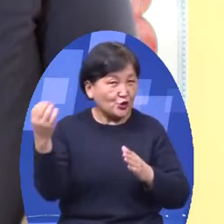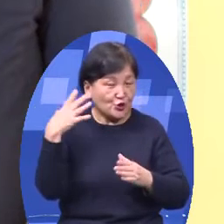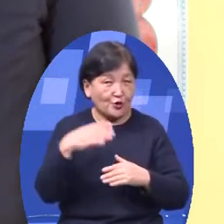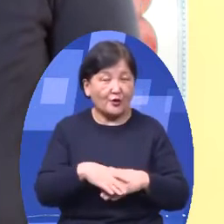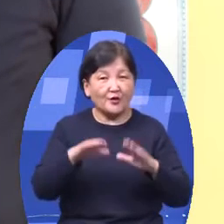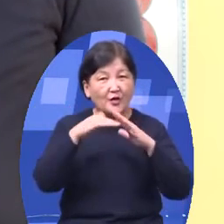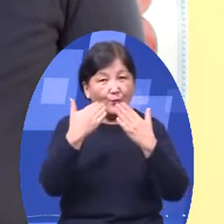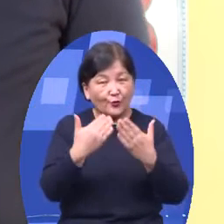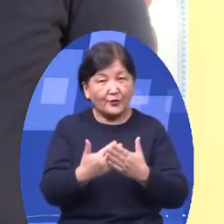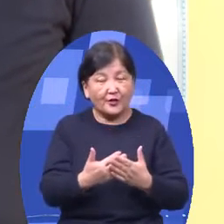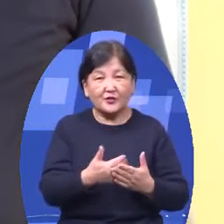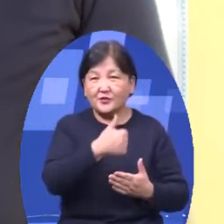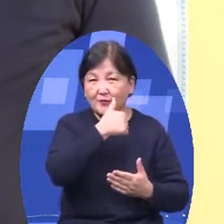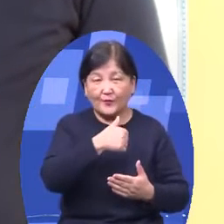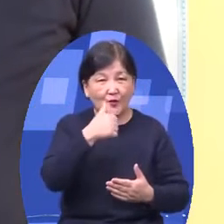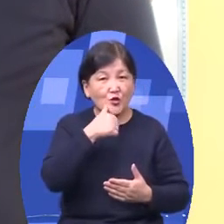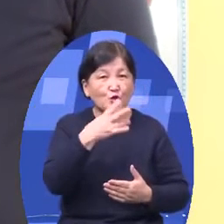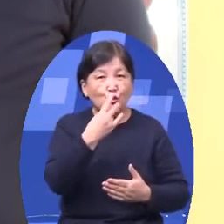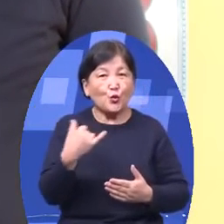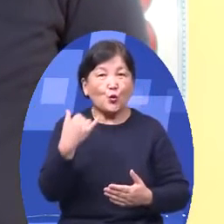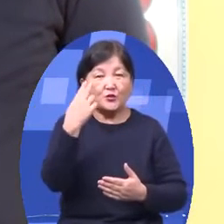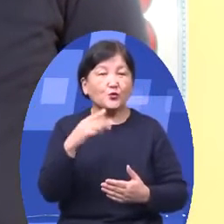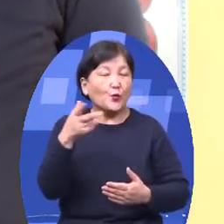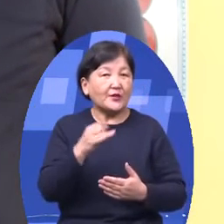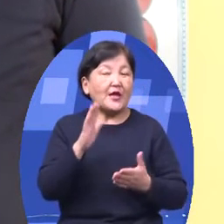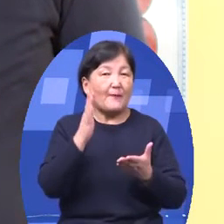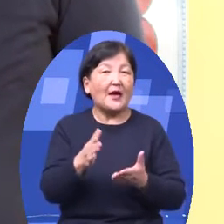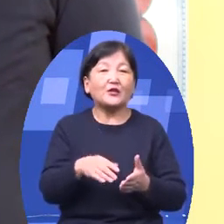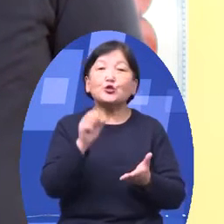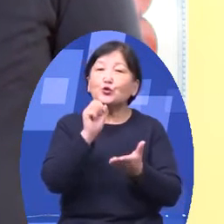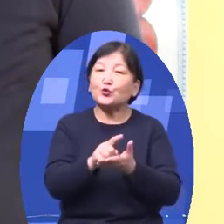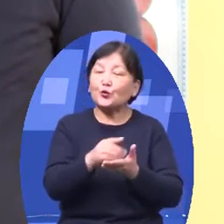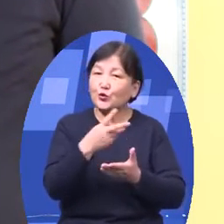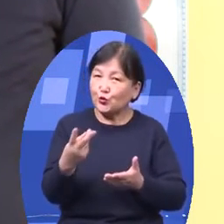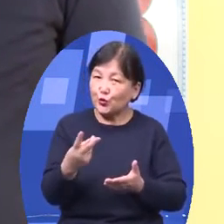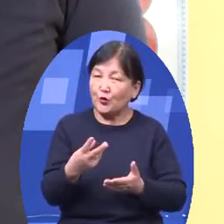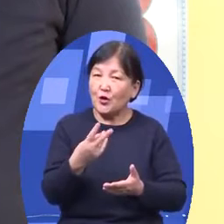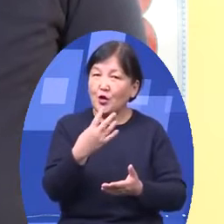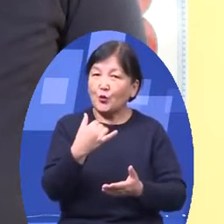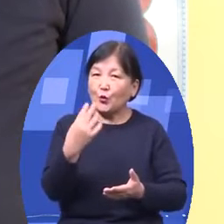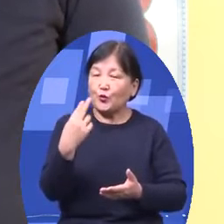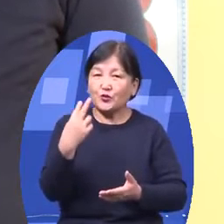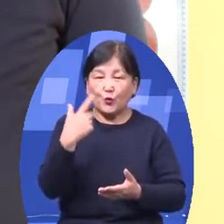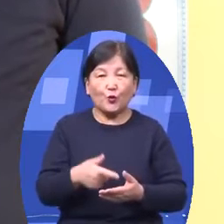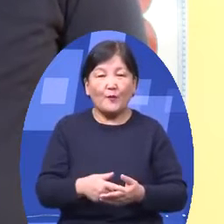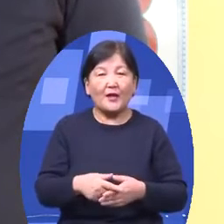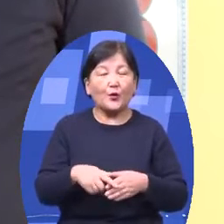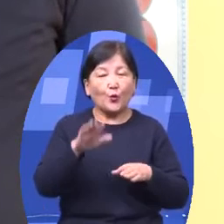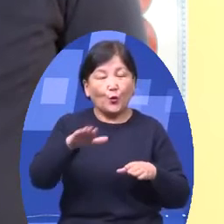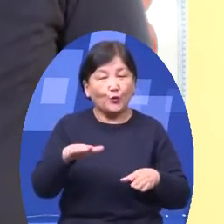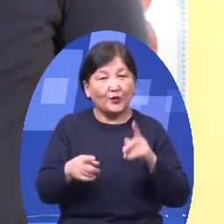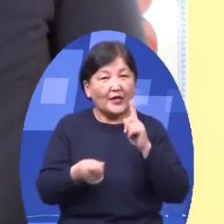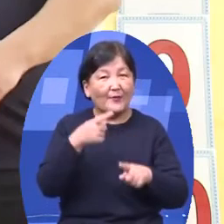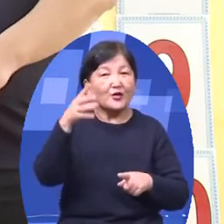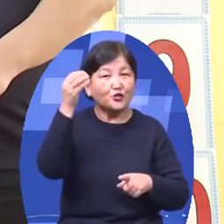бүлдээ өөрсдийн гэсэн нууц үгтэй болох нь чухал юм аа. Тэр нууц үг маань хүүхдэд хялбархан